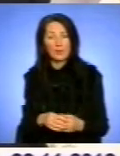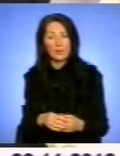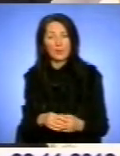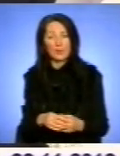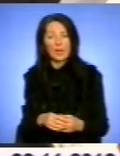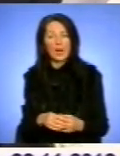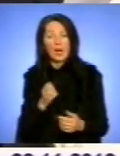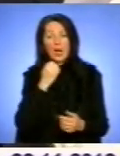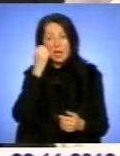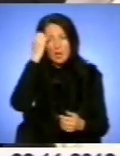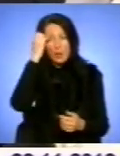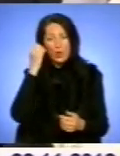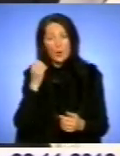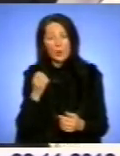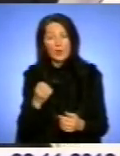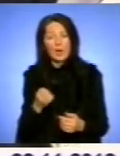Дякую